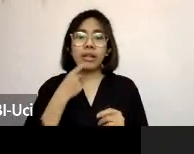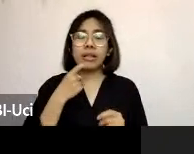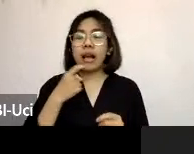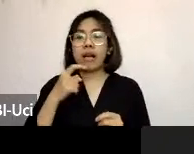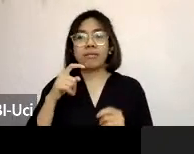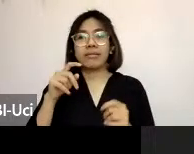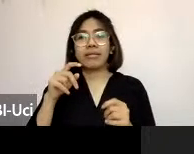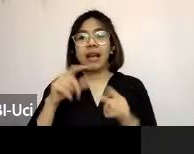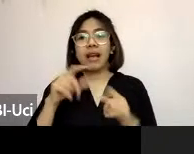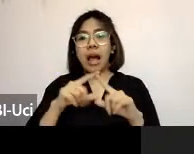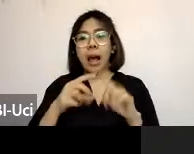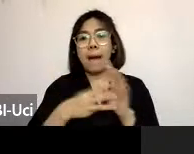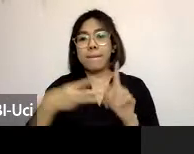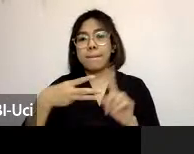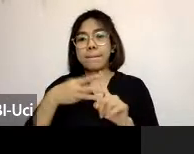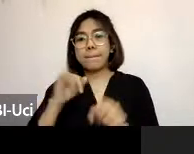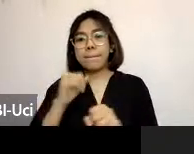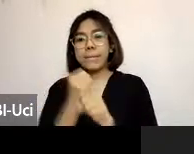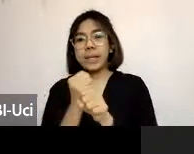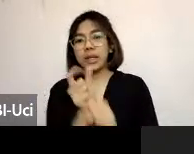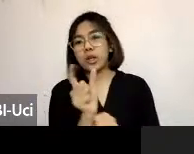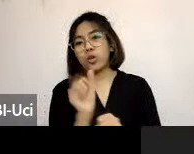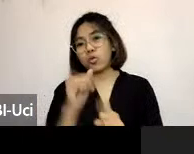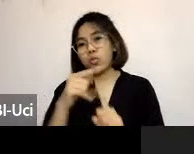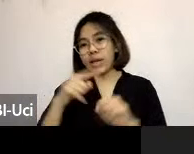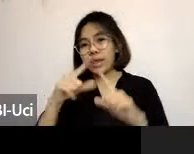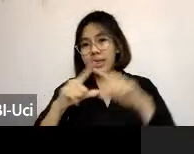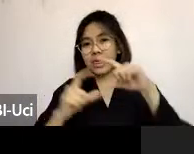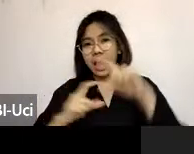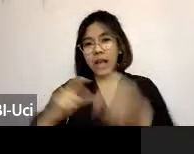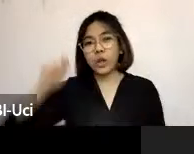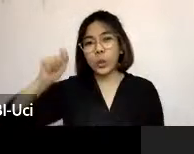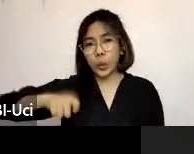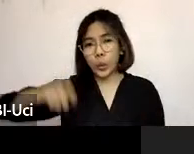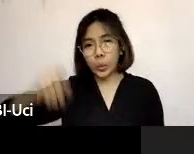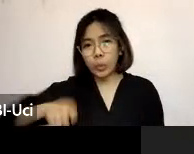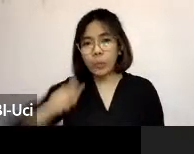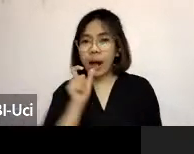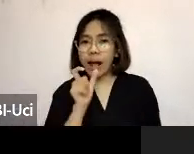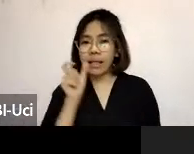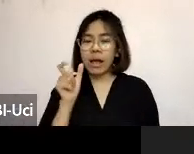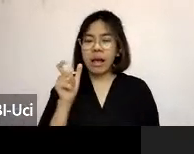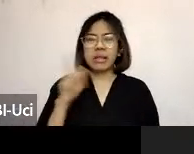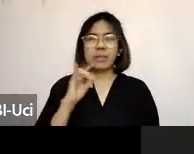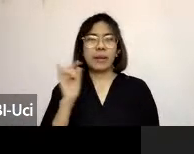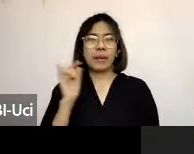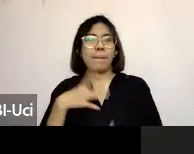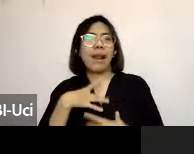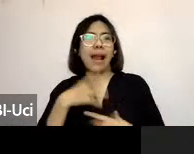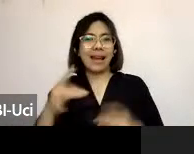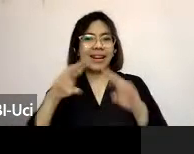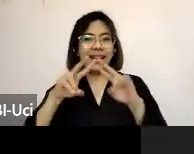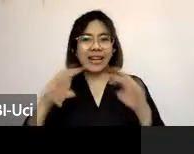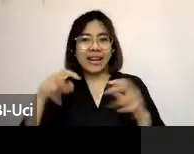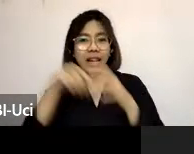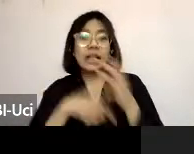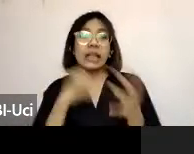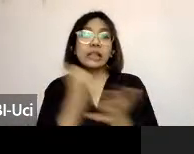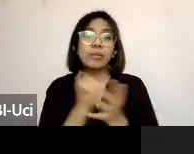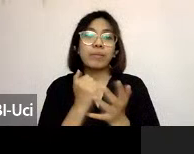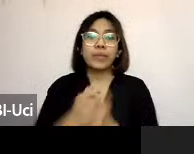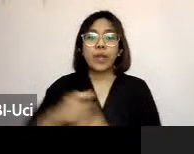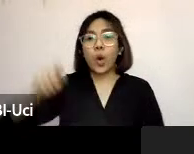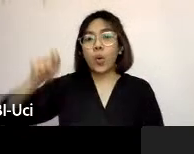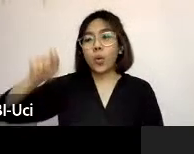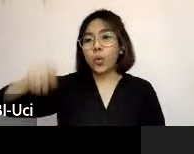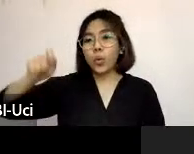pada hukum ini juga akan sangat menarik begitu ya bagaimana hukum itu meski seharusnya kata-kata yang